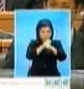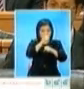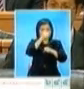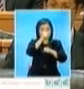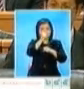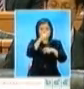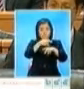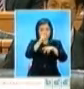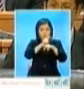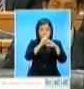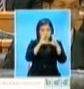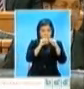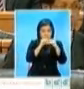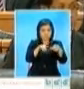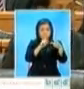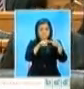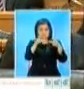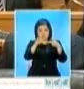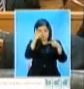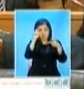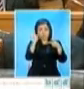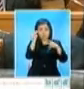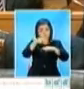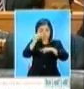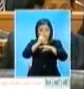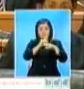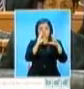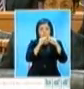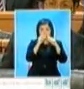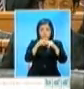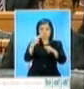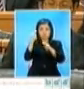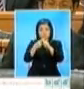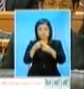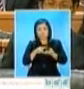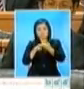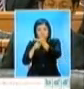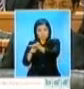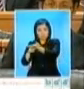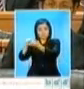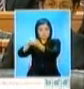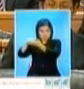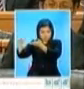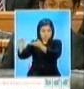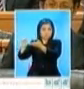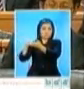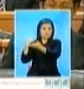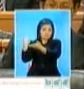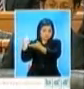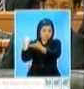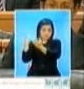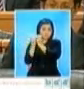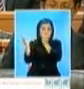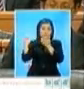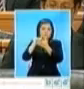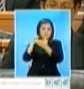ในที่ประชุมได้แต่ถ้าท่านประธานเลือกที่จะเป็นประธานในที่ประชุมท่านก็สามารถเลือกที่จะถอนชื่อจากการเป็นผู้เสนอร่าง